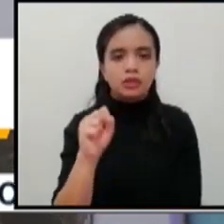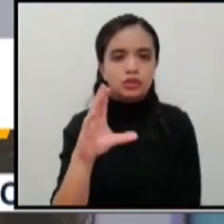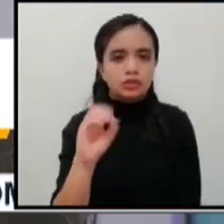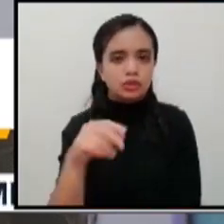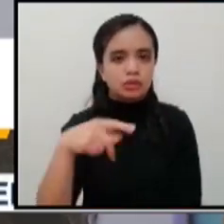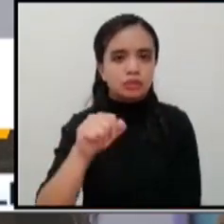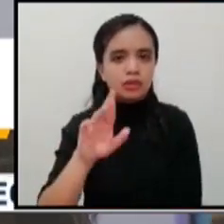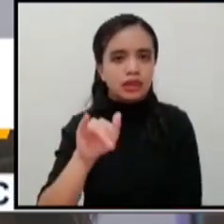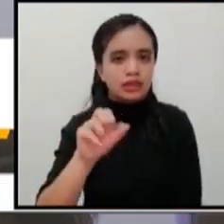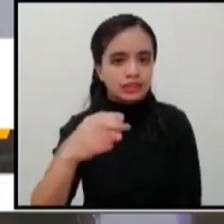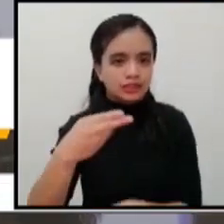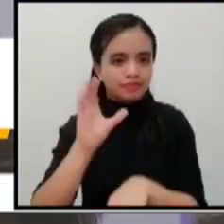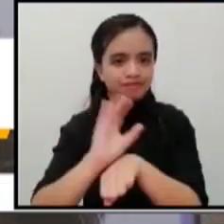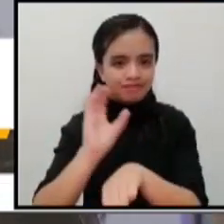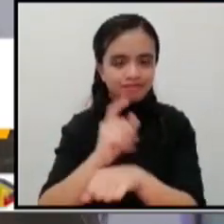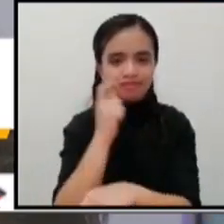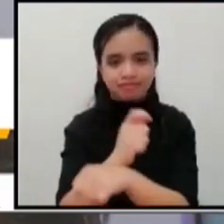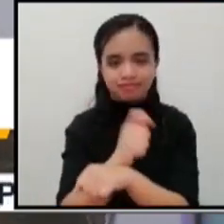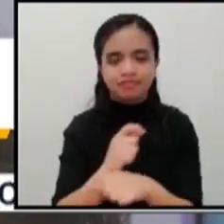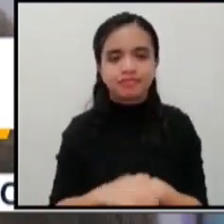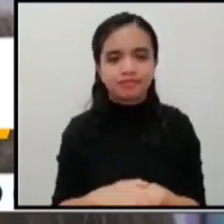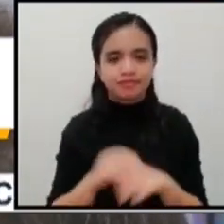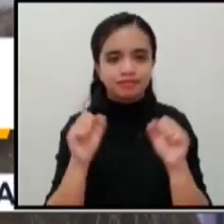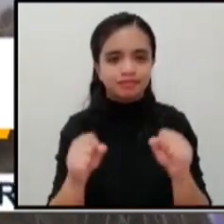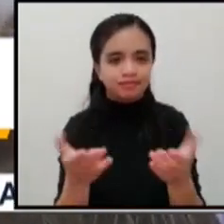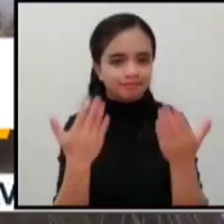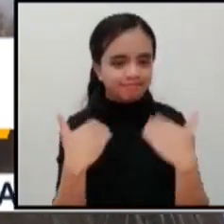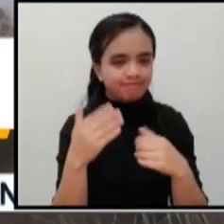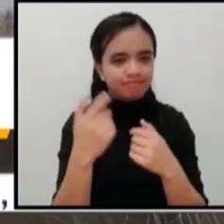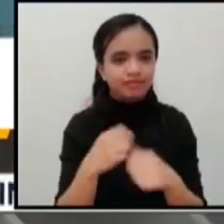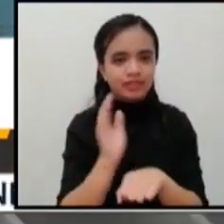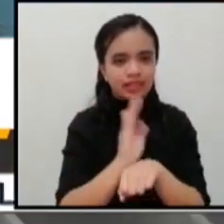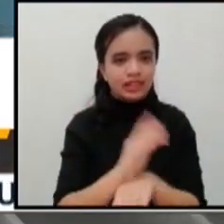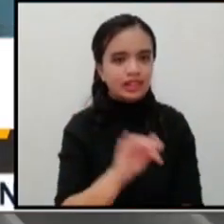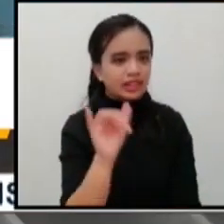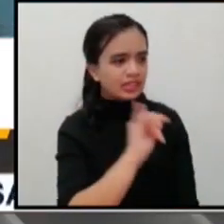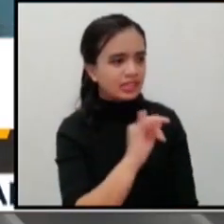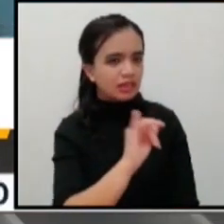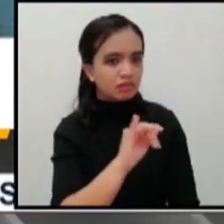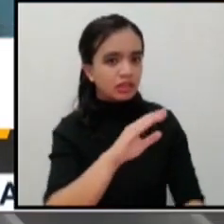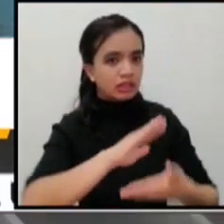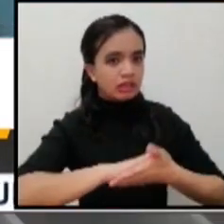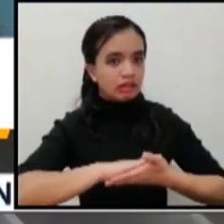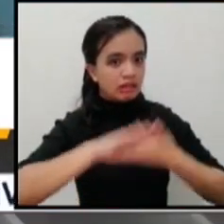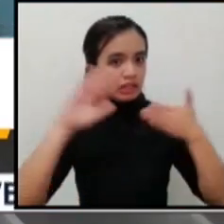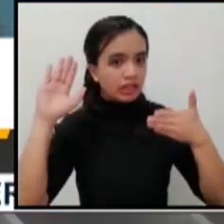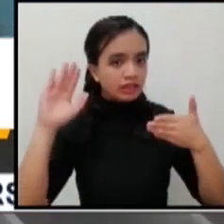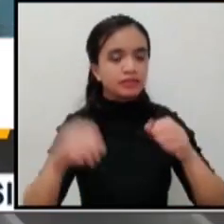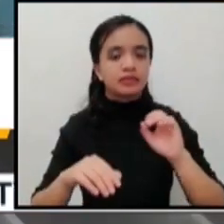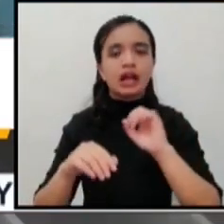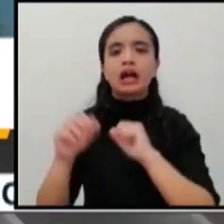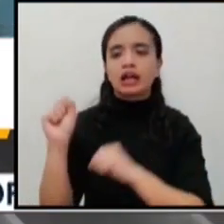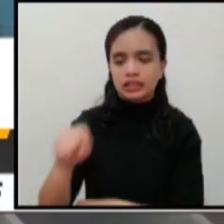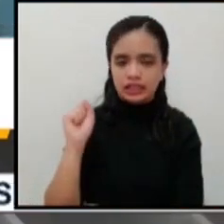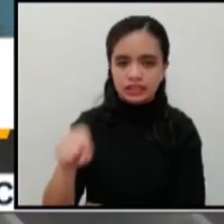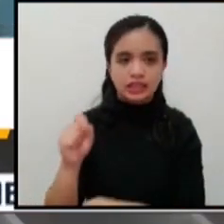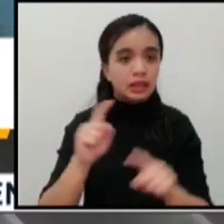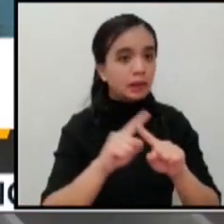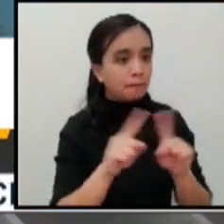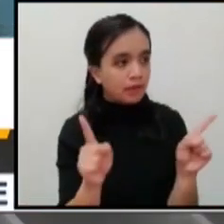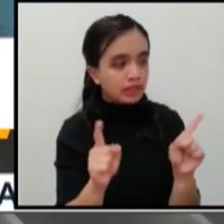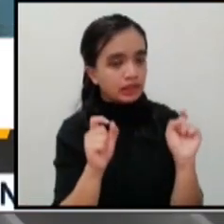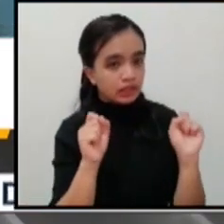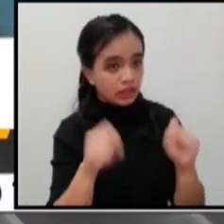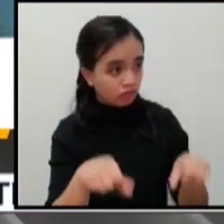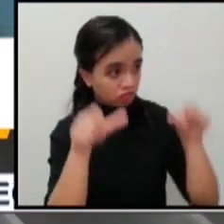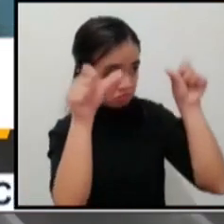ang panonood ng aming Senacolo. So parang live screening ang dating nito, tama ba? Pero hindi, ma-upload ba ito para mapanood